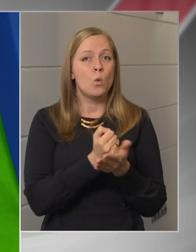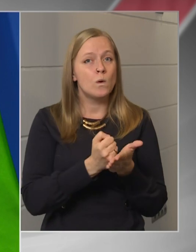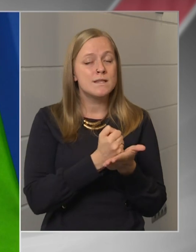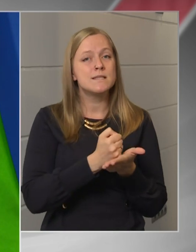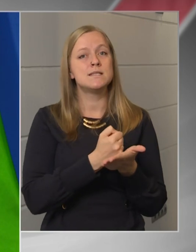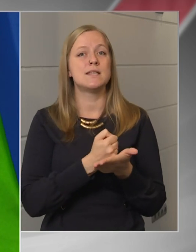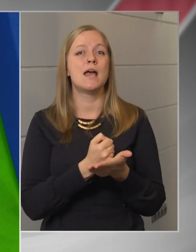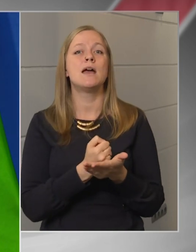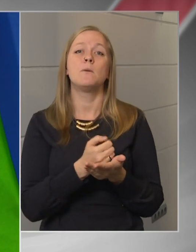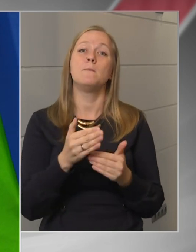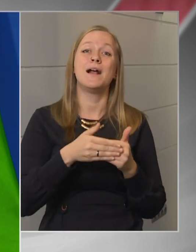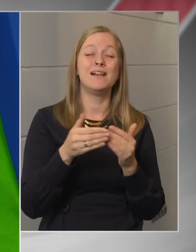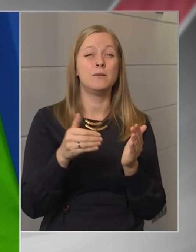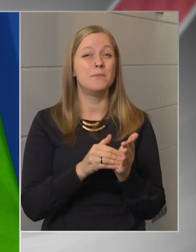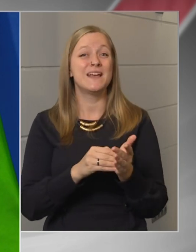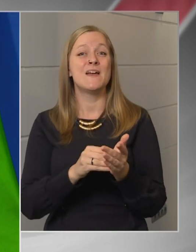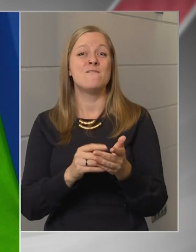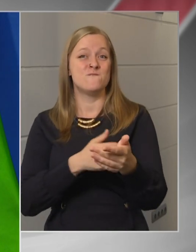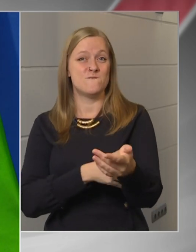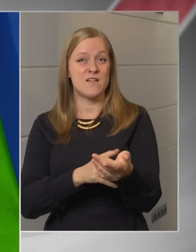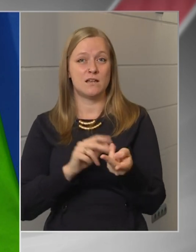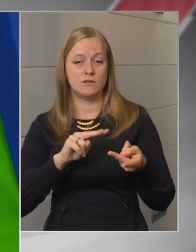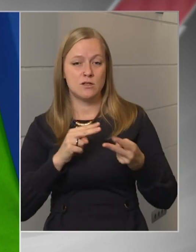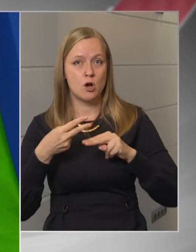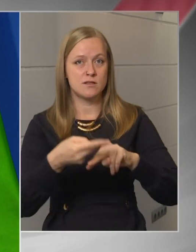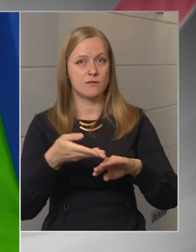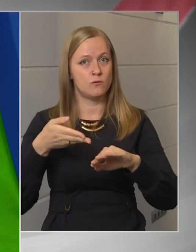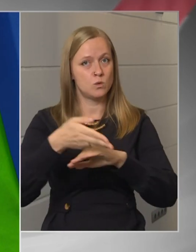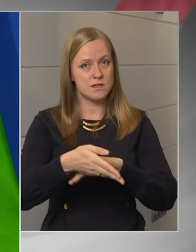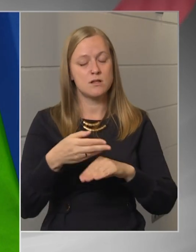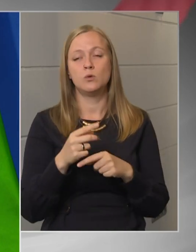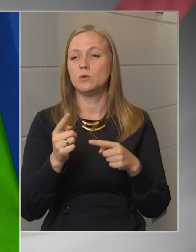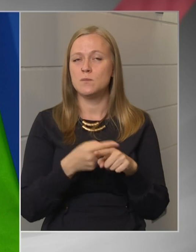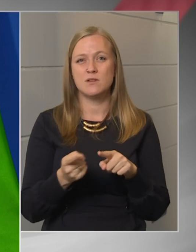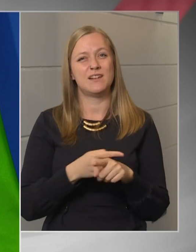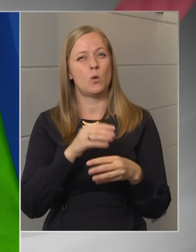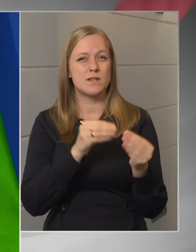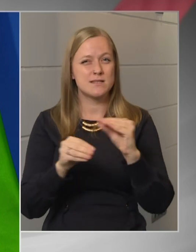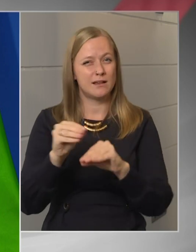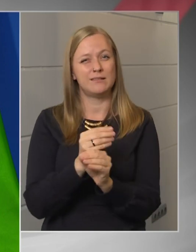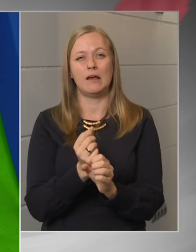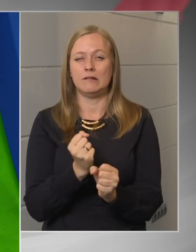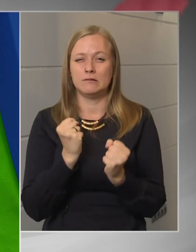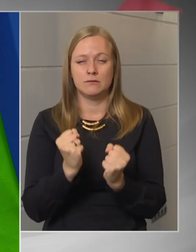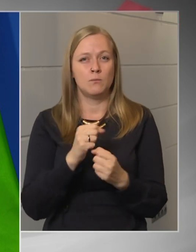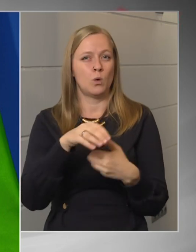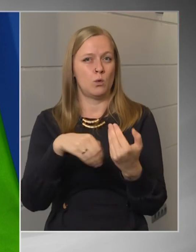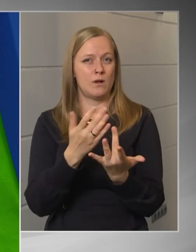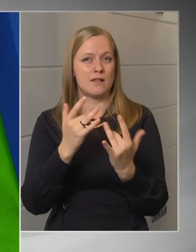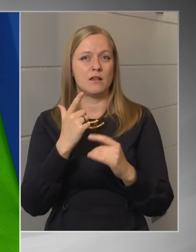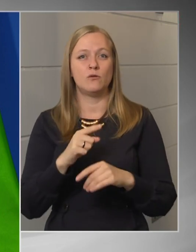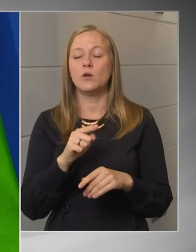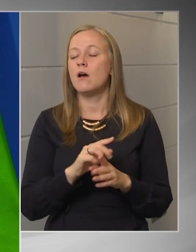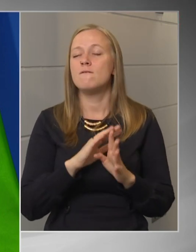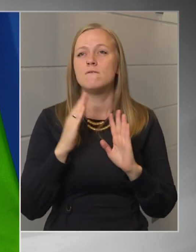vértranszfúzió, tehát ez egy többszörösen összetett és nagyon bonyolult eset volt. Ezzel a teljesítménnyel a valaha